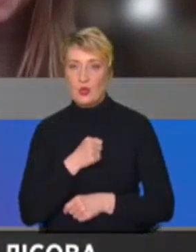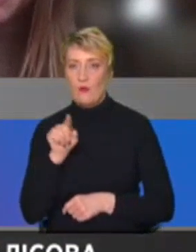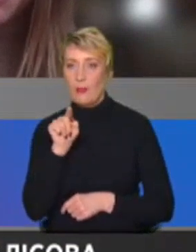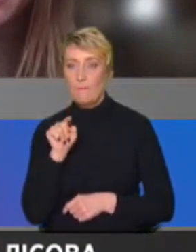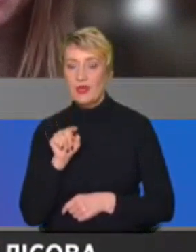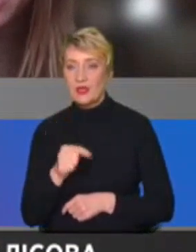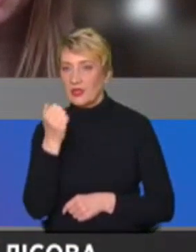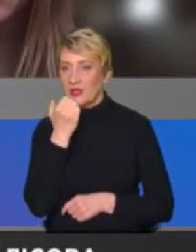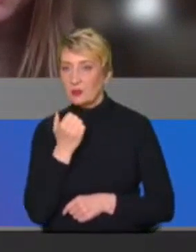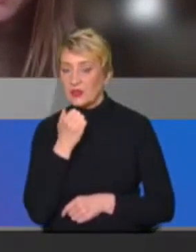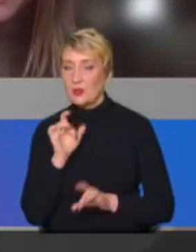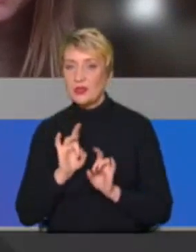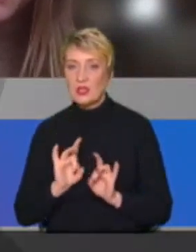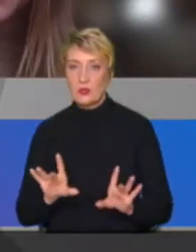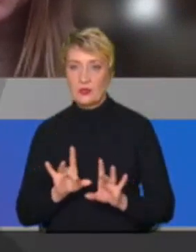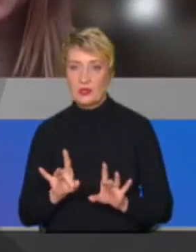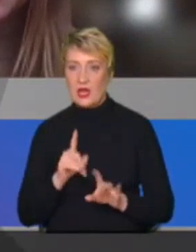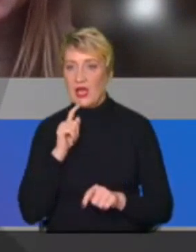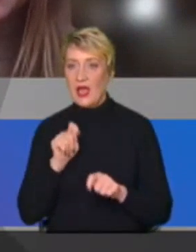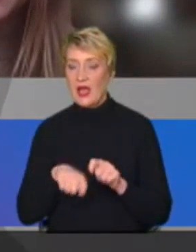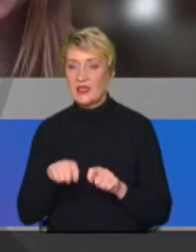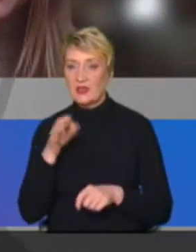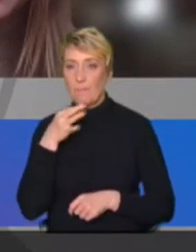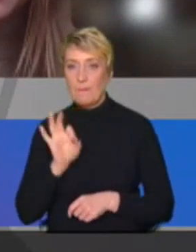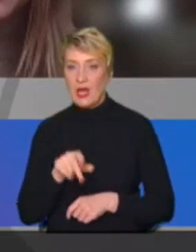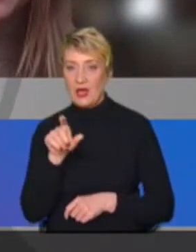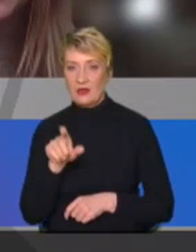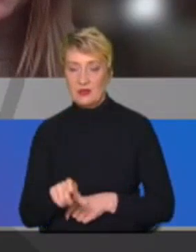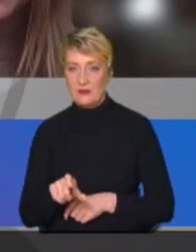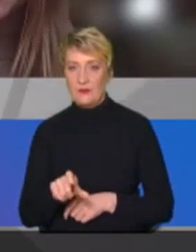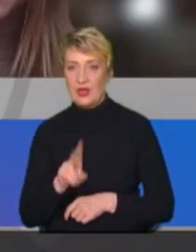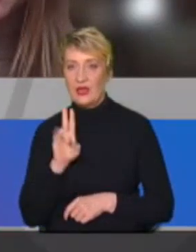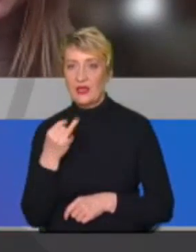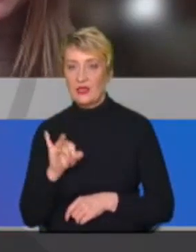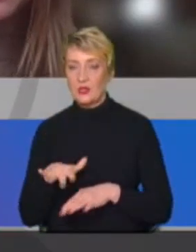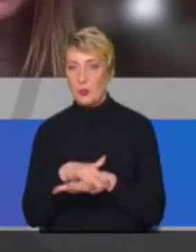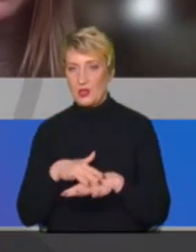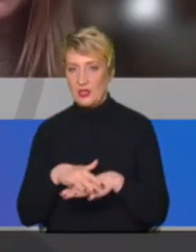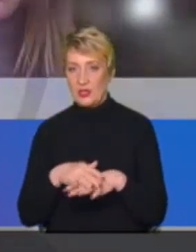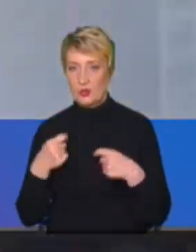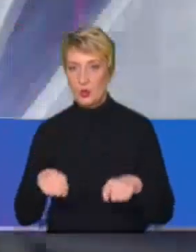вам за цей коментар. Експертка з просування компаній на китайському ринку Катерина Качан була з нами на зв'язку.